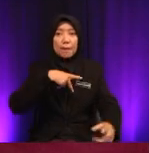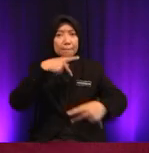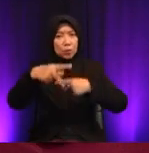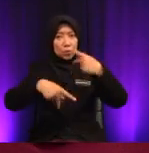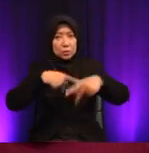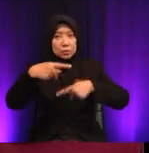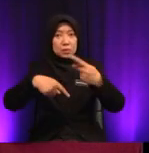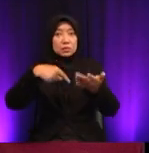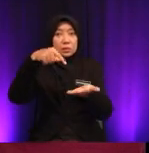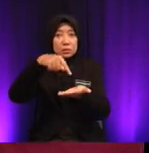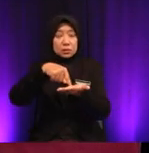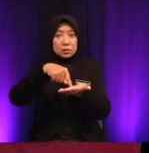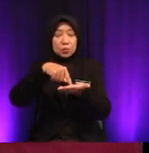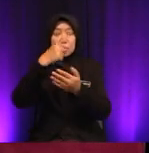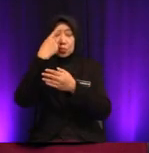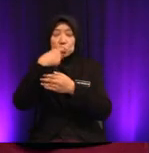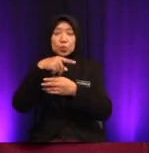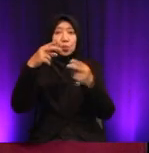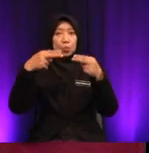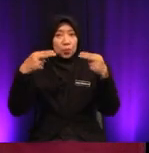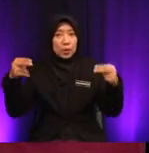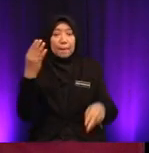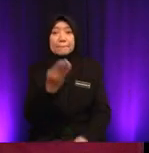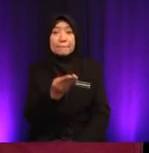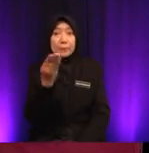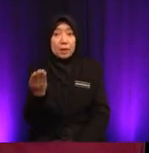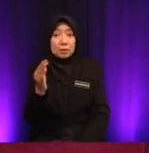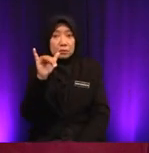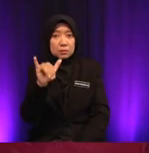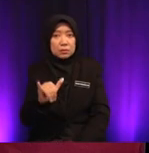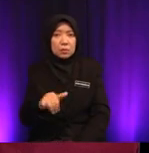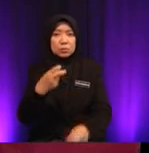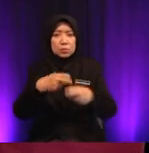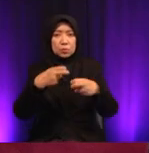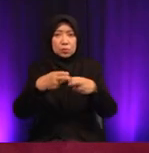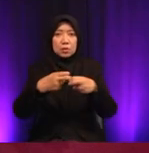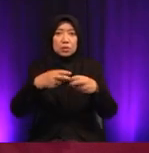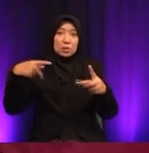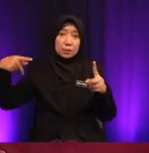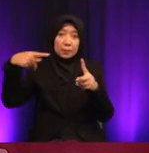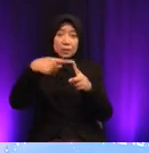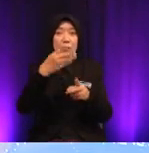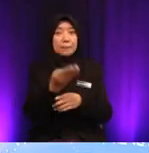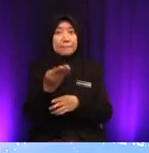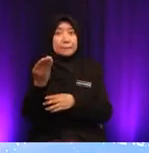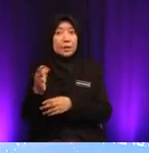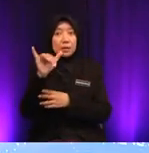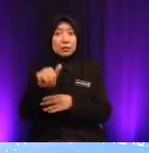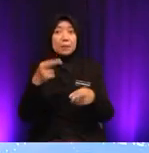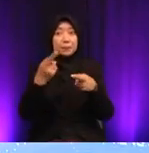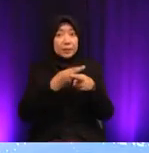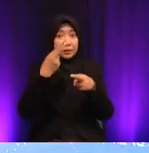proses penguraian bahan Kompleks kepada bahan yang lebih ringkas melalui tindakan bakteri